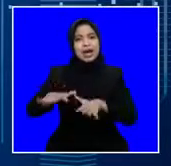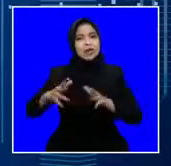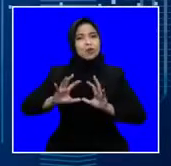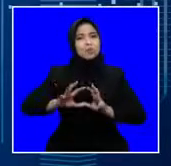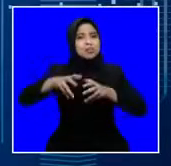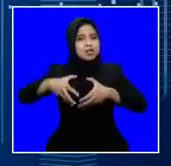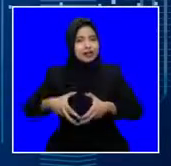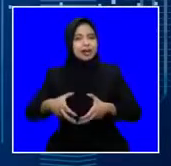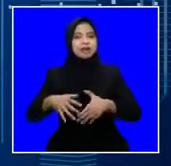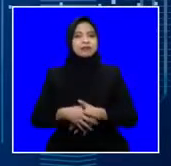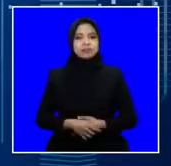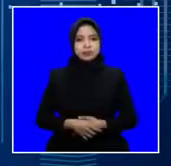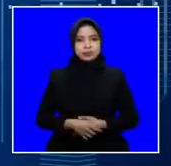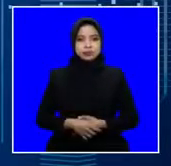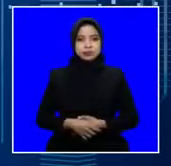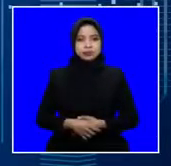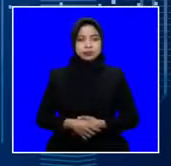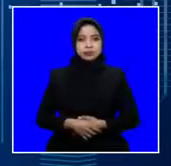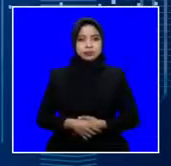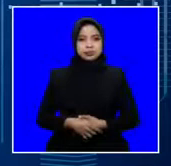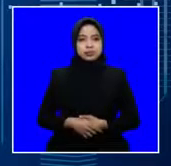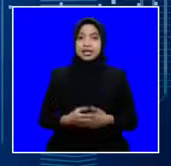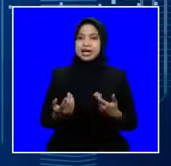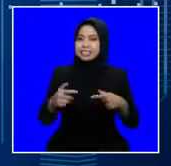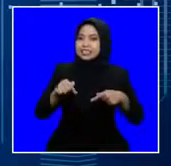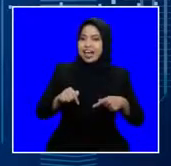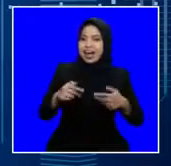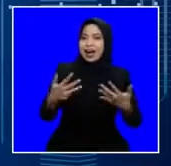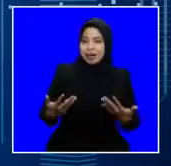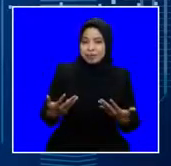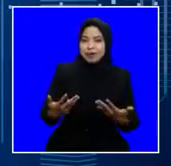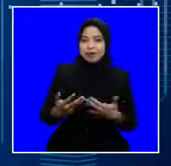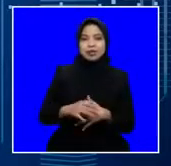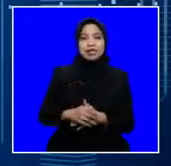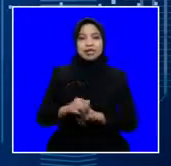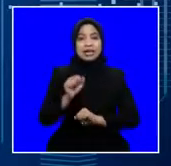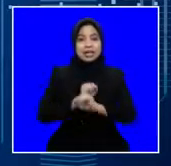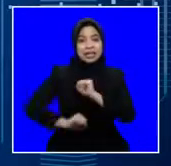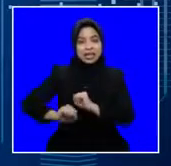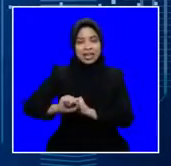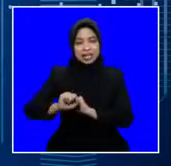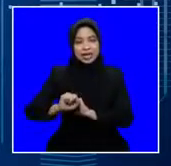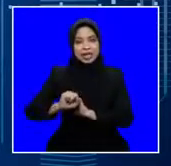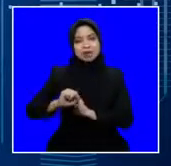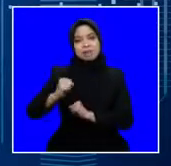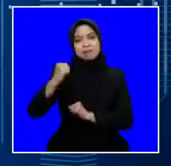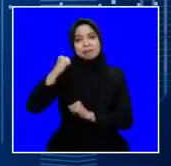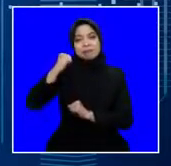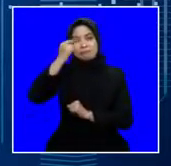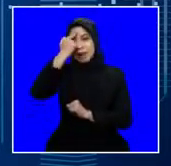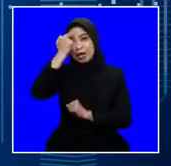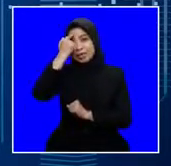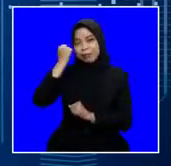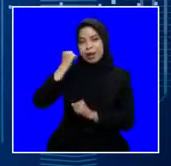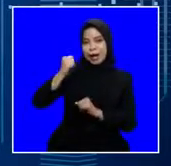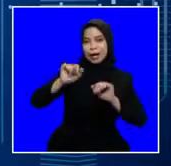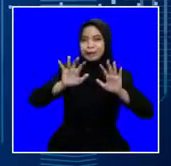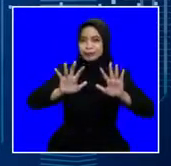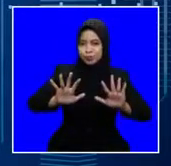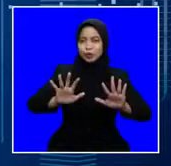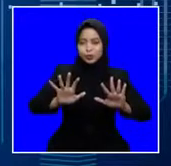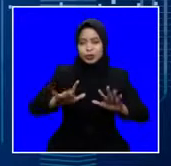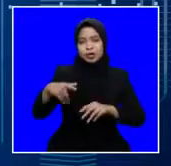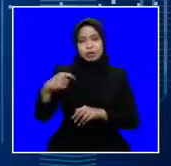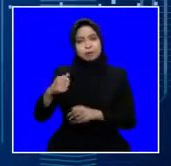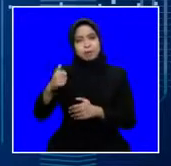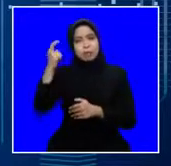dunia. Namun juga sekarang di dalam episode Merdeka Belajar ke-10, saya lihat Kemendikbud